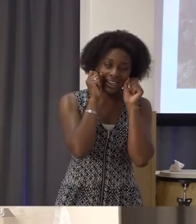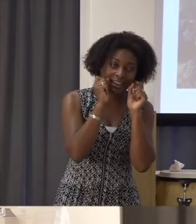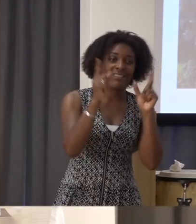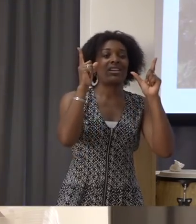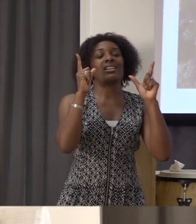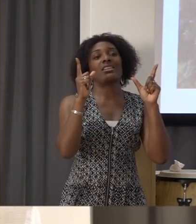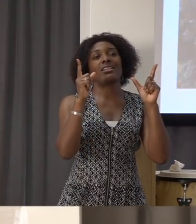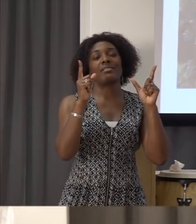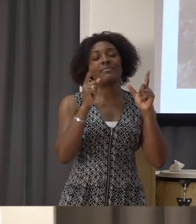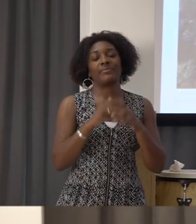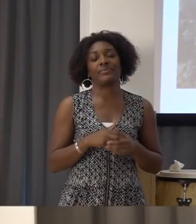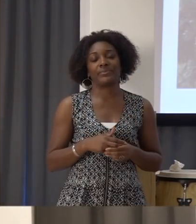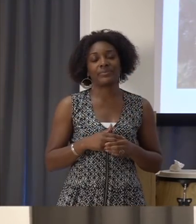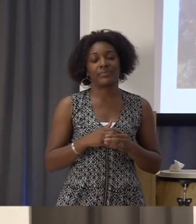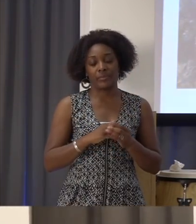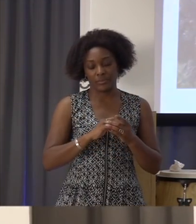Alléluia.